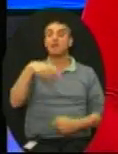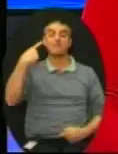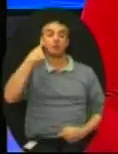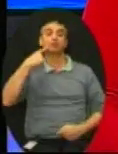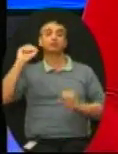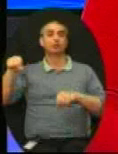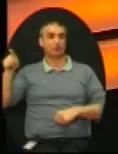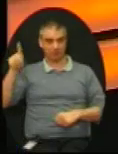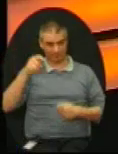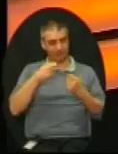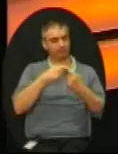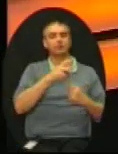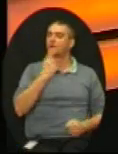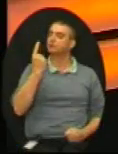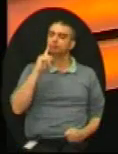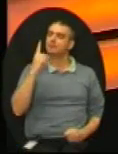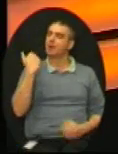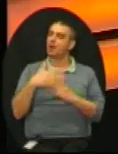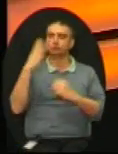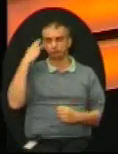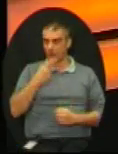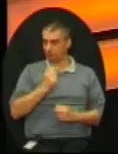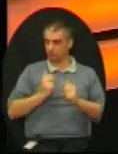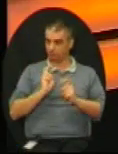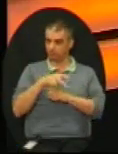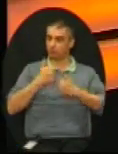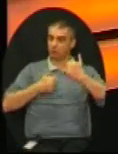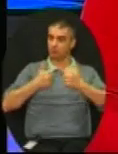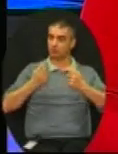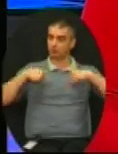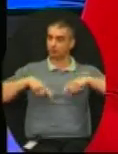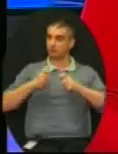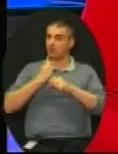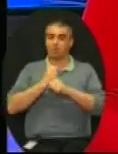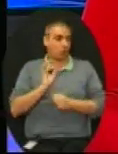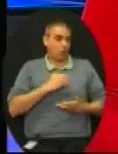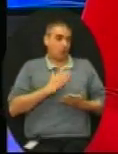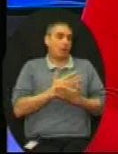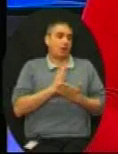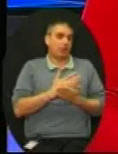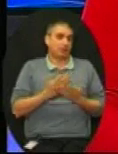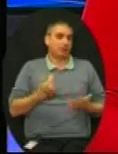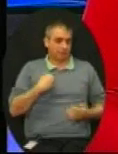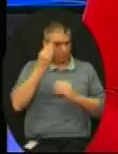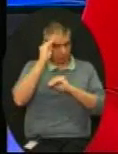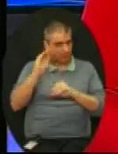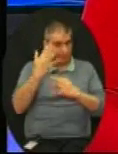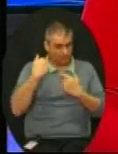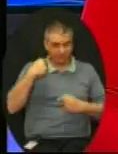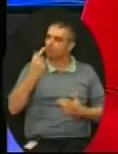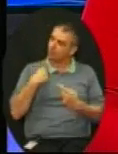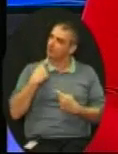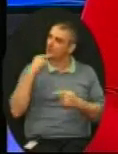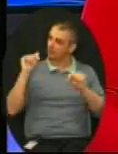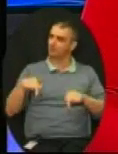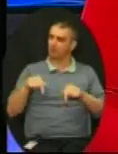שלטונית, ושם אחרון, וגם לגבי שוויון בפני החוק. ושם אחרון, שלי יחימוביץ, מתמודדת הרשות מפלגת העבודה? עדיין לא החלטתי, אבל אני אודיע לך